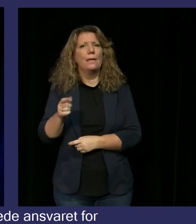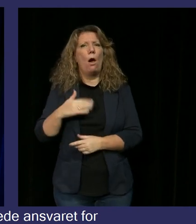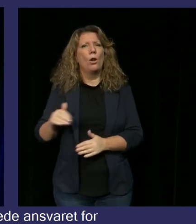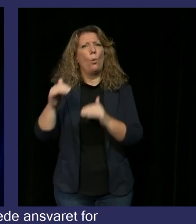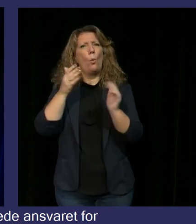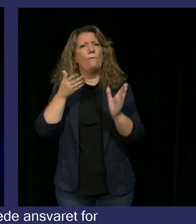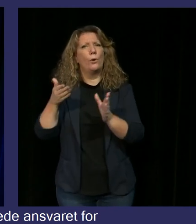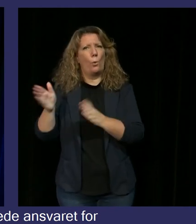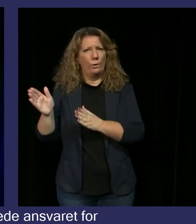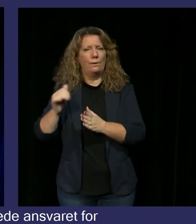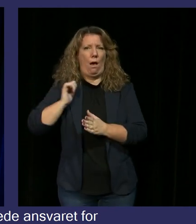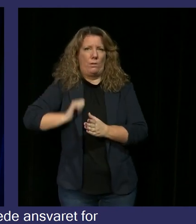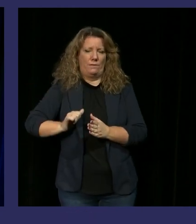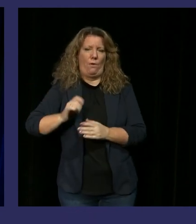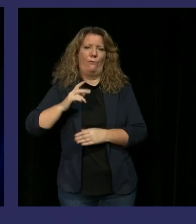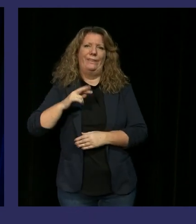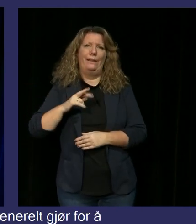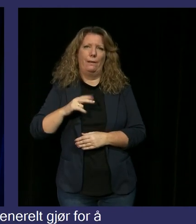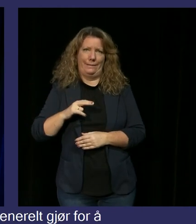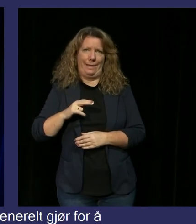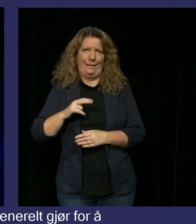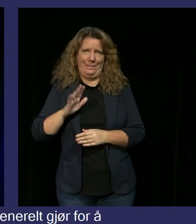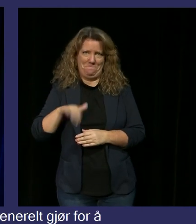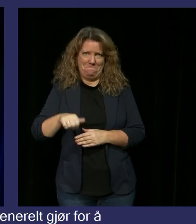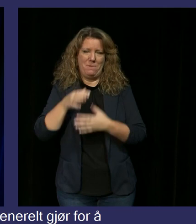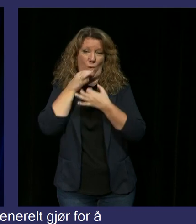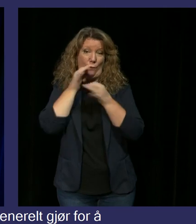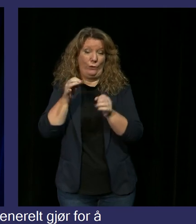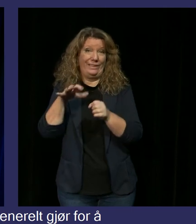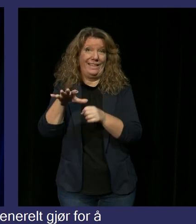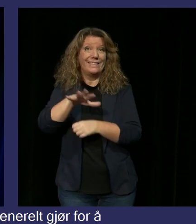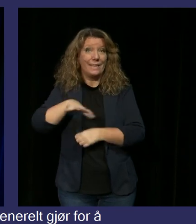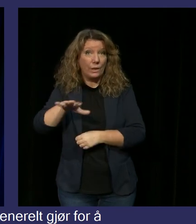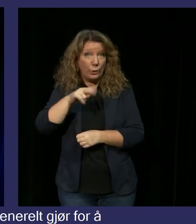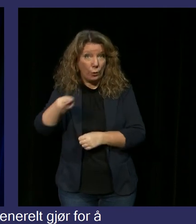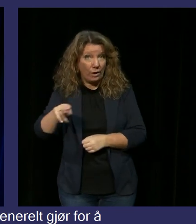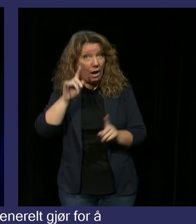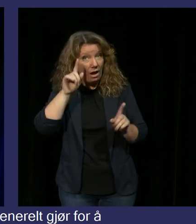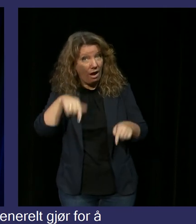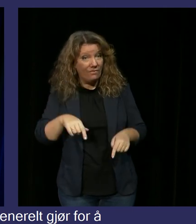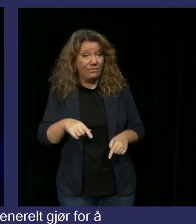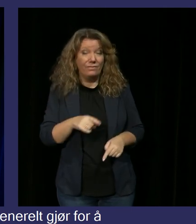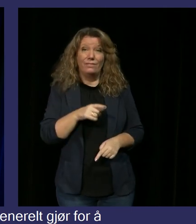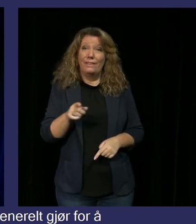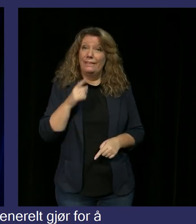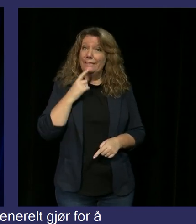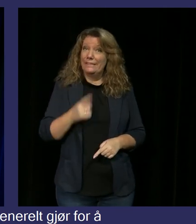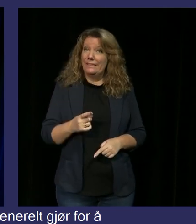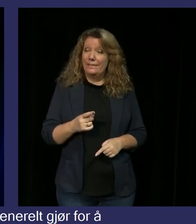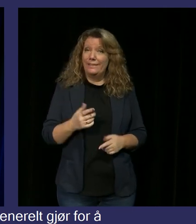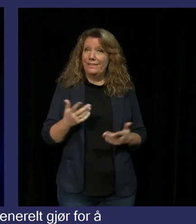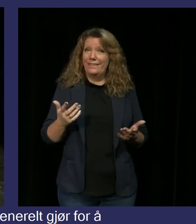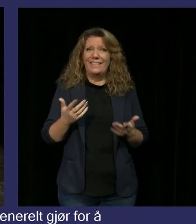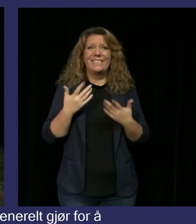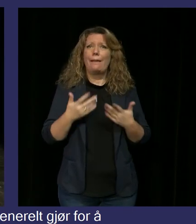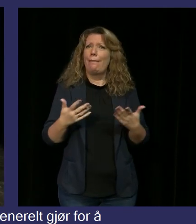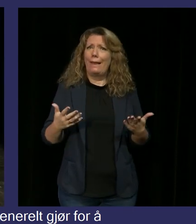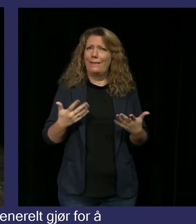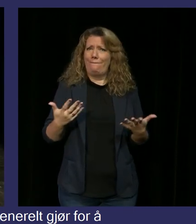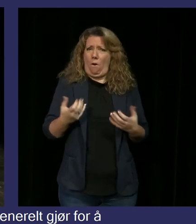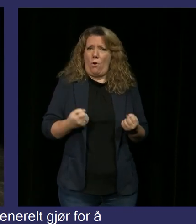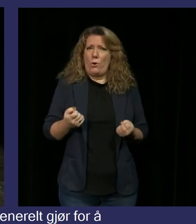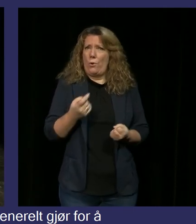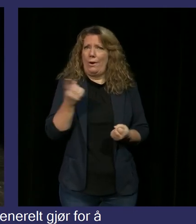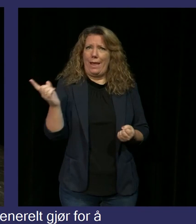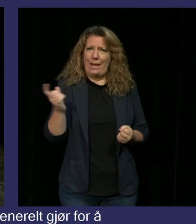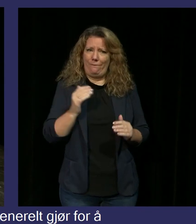digitaliseringen av offentlig sektor I Norge. Hva det mulig å si noe om hva dere helt sånn generelt gjør for å tilrettelegge